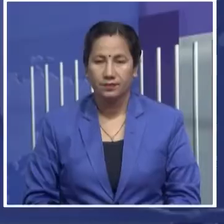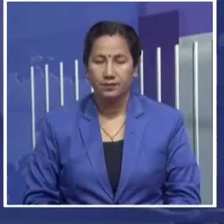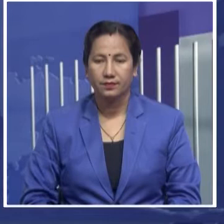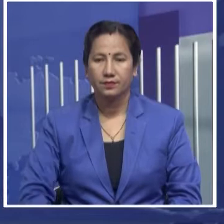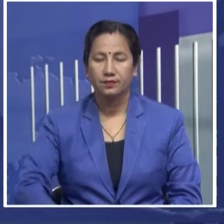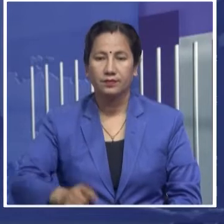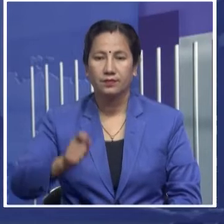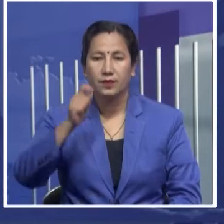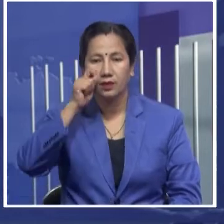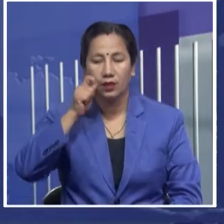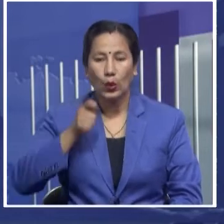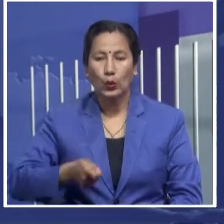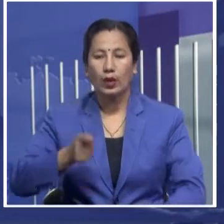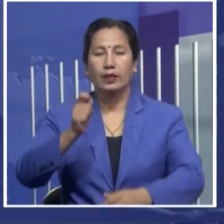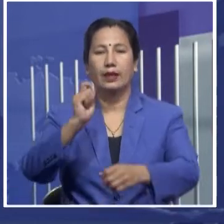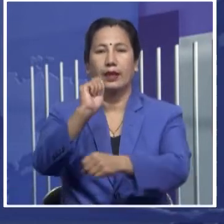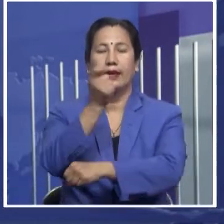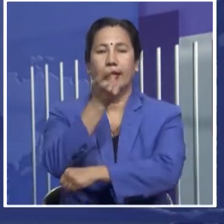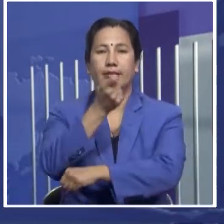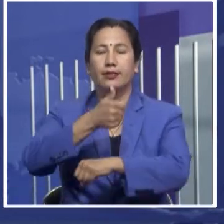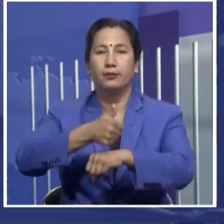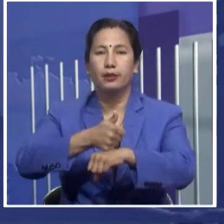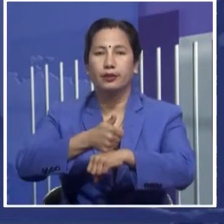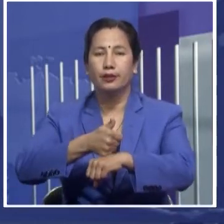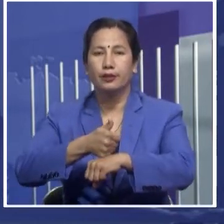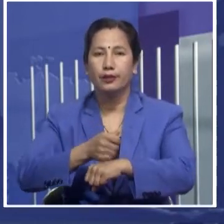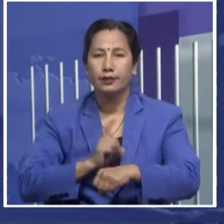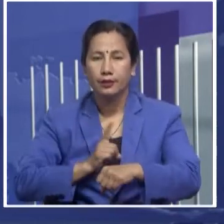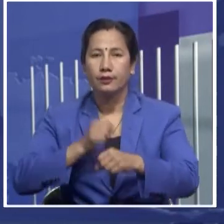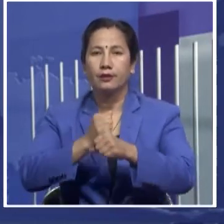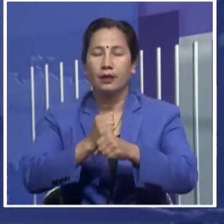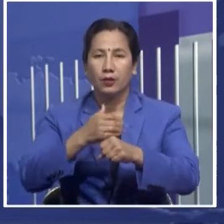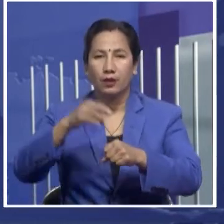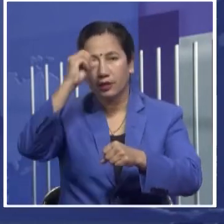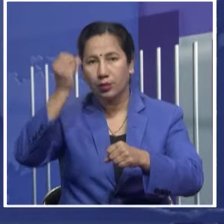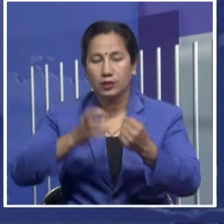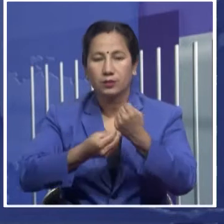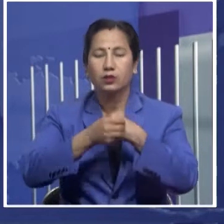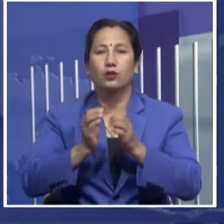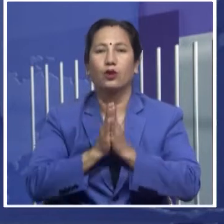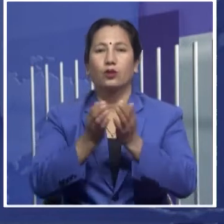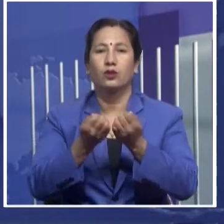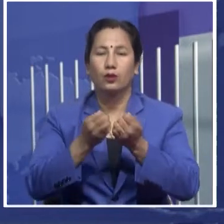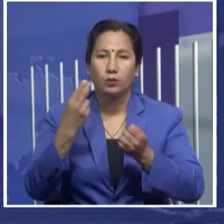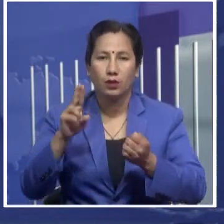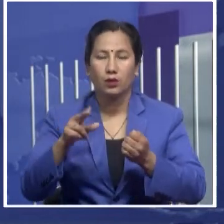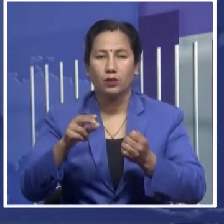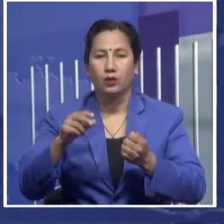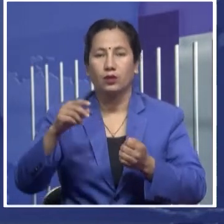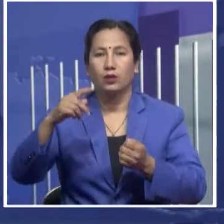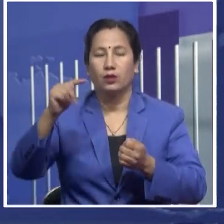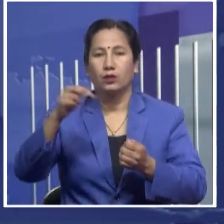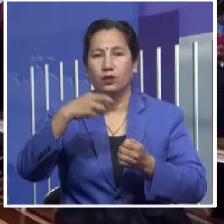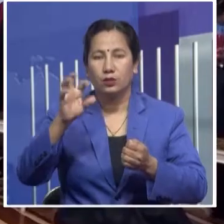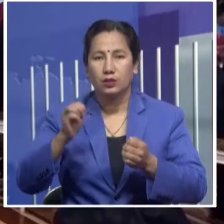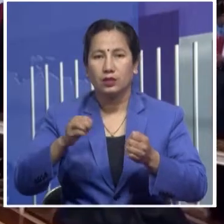युक्रेन का राष्ट्रपति भोलोडिमिर जोलेक्स्कीले तर्साउने काम नगर्न पश्चिमा मुलुकहरूसँग आग्रह गर्नुभएको छ। रुसी सेना आफ्नो